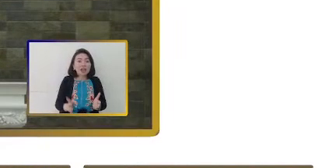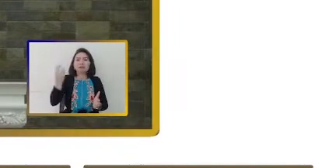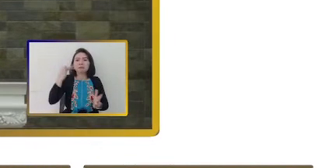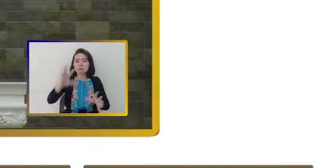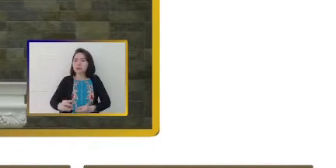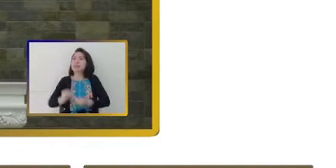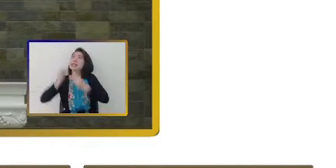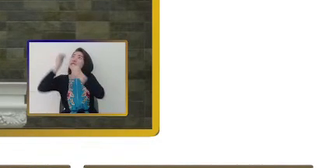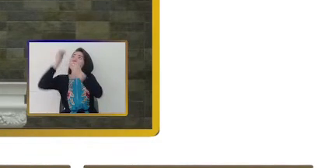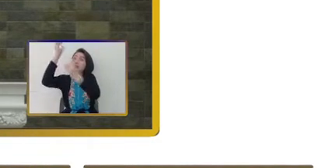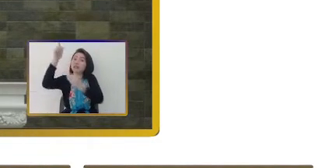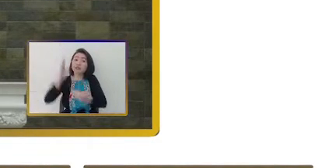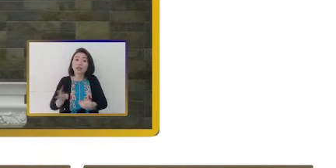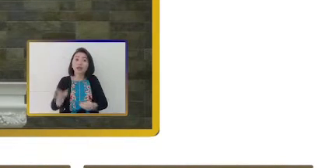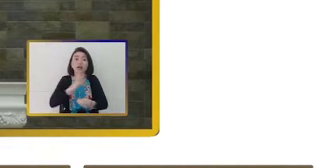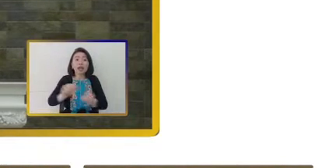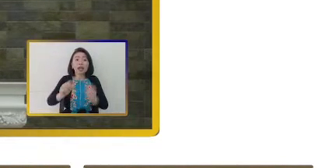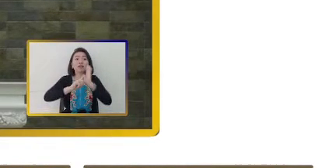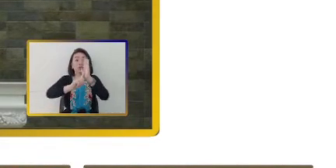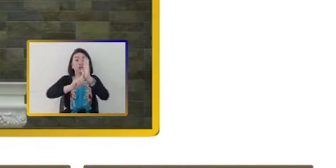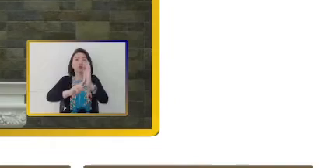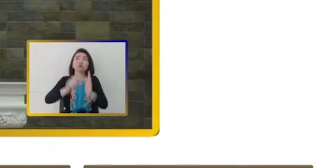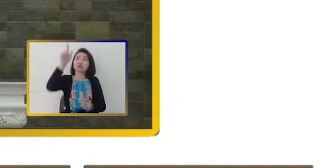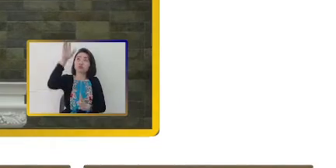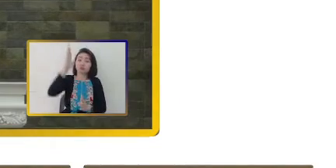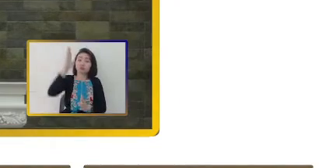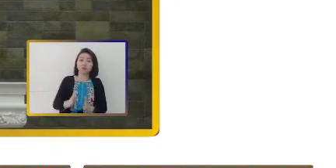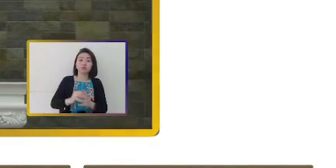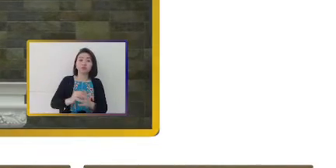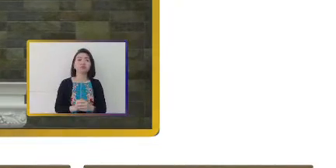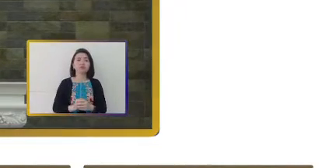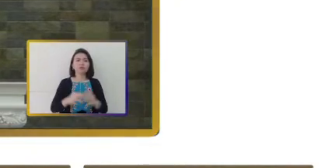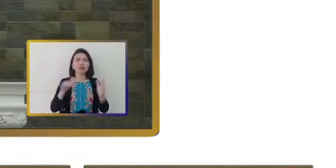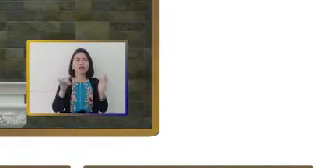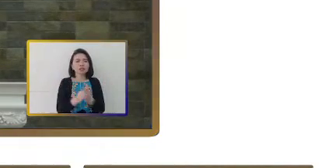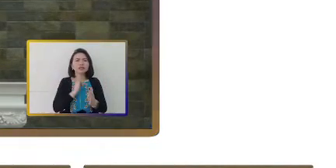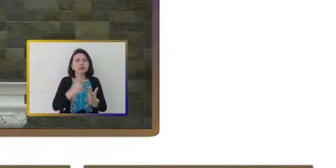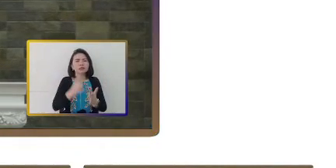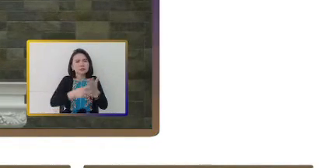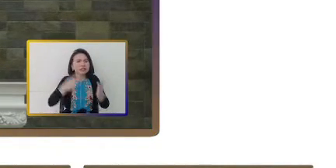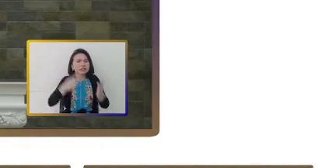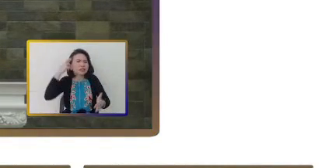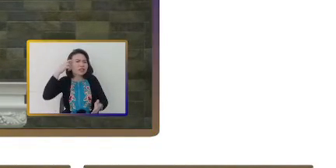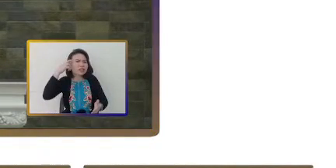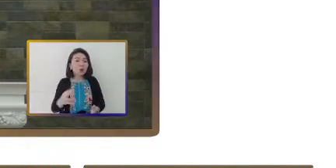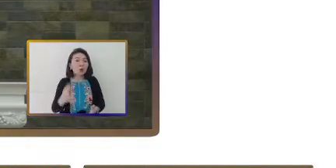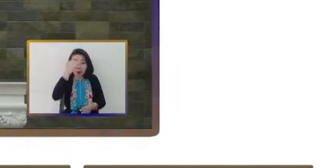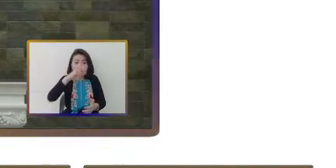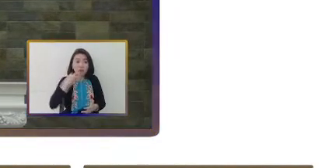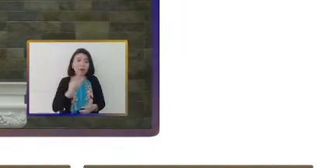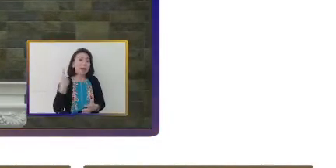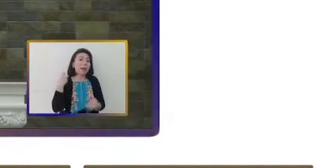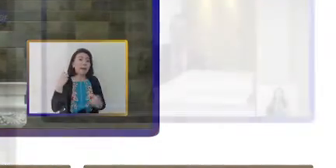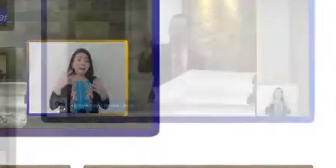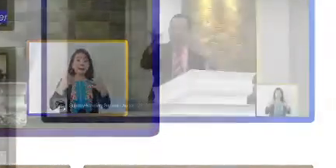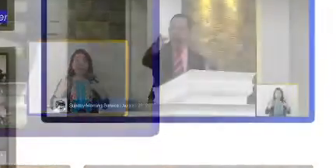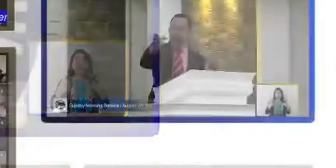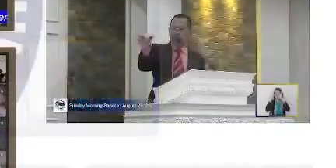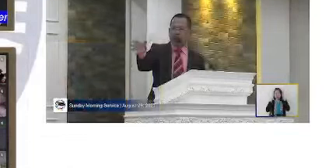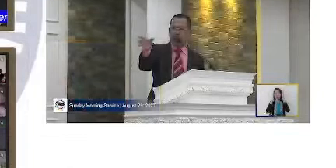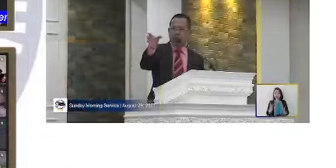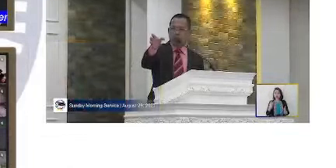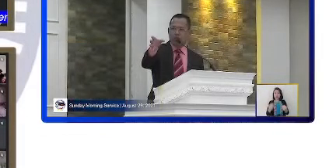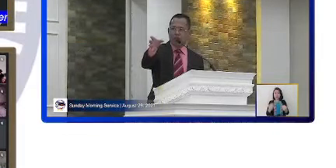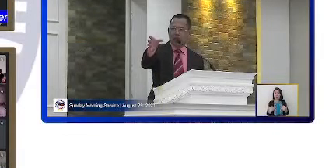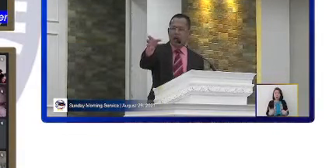Diyos, at nagpapakilala rin sa Diyos. Yan ang dahilan kung bakit marami tayong mga bisita, mga kapatid, sapagkat naipapakilala